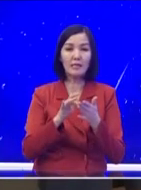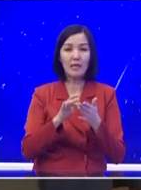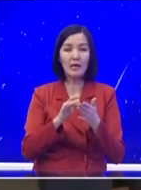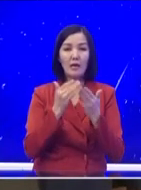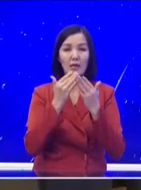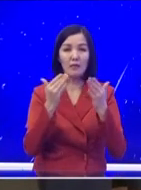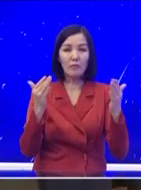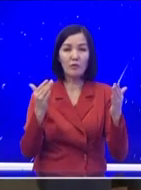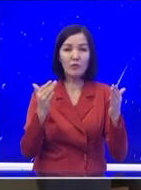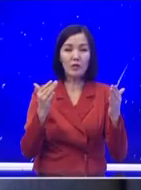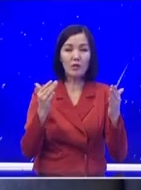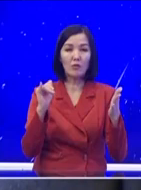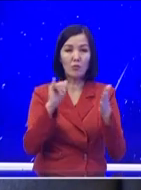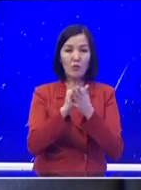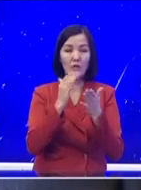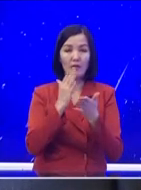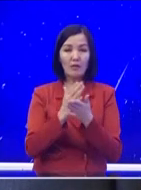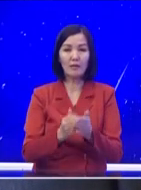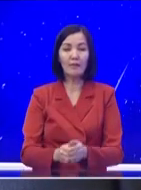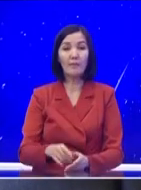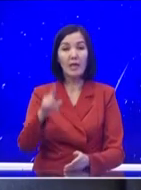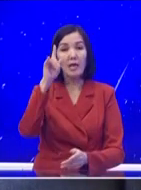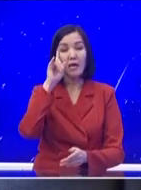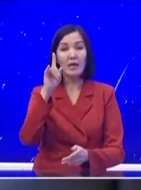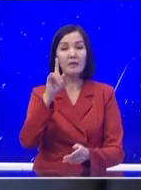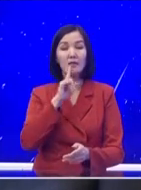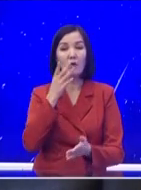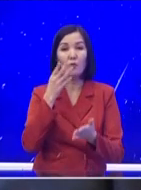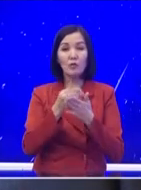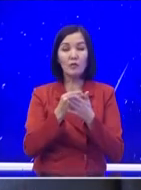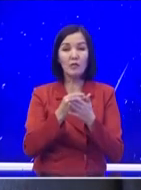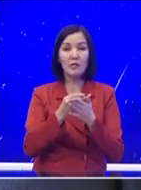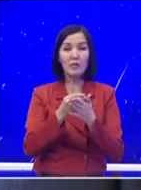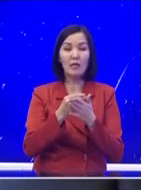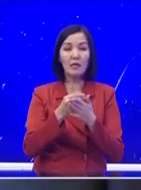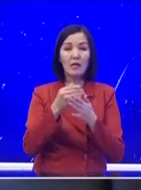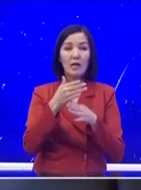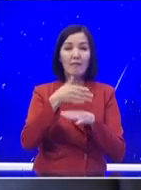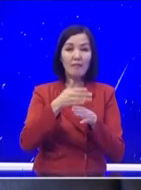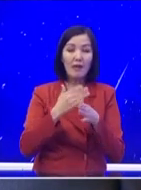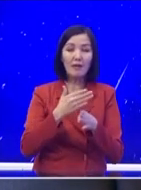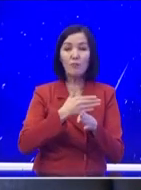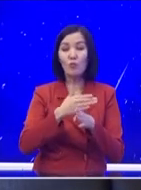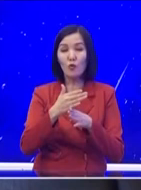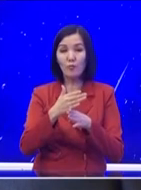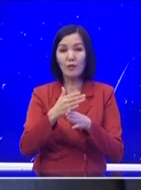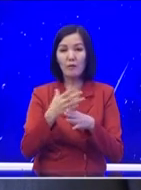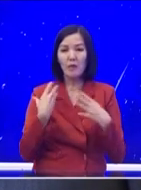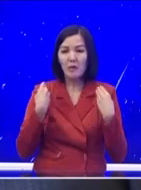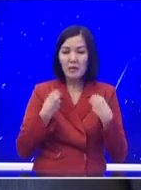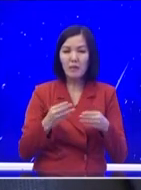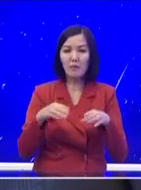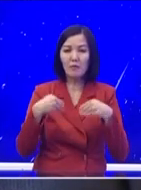орталығында жарқырап тұр. Қазақтар өзінің дастарханынан нанын бөліп беріп, басқа ұлттың бәрін құшақ жайып қарсы алып, осы